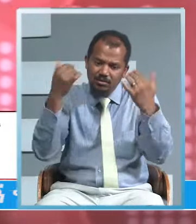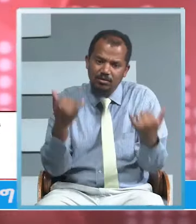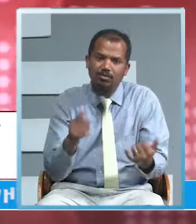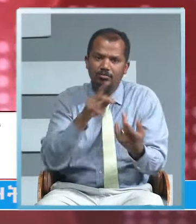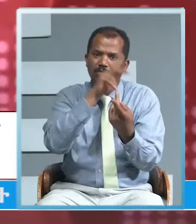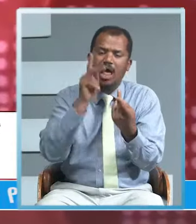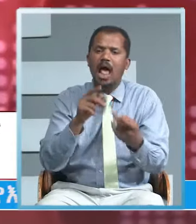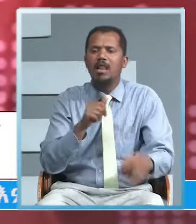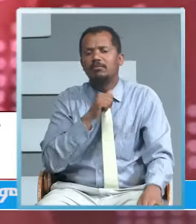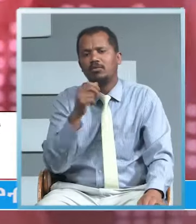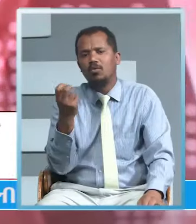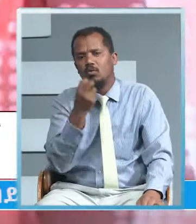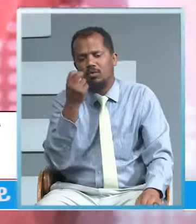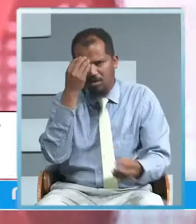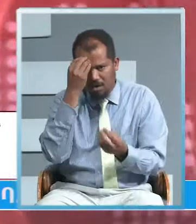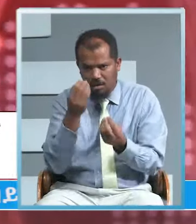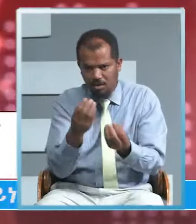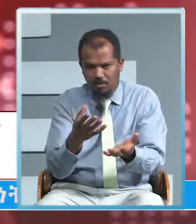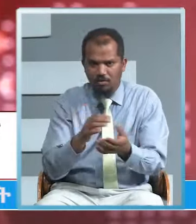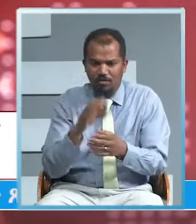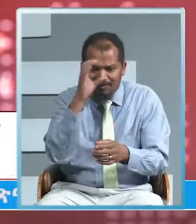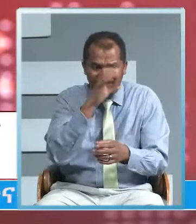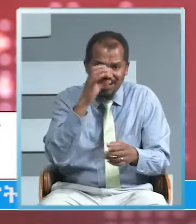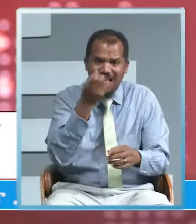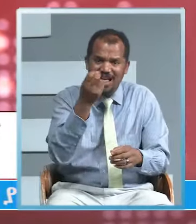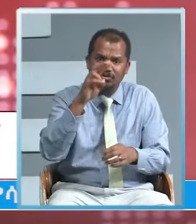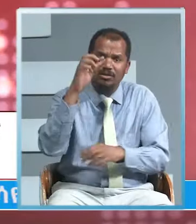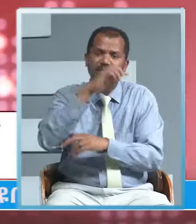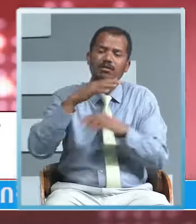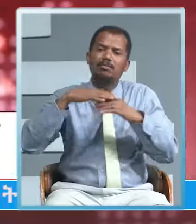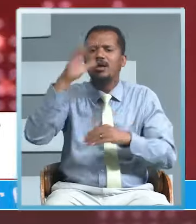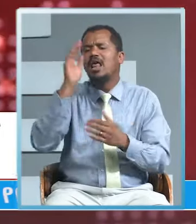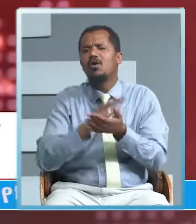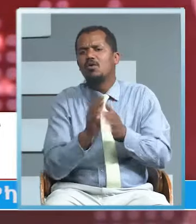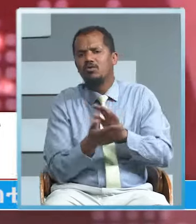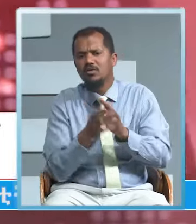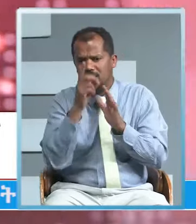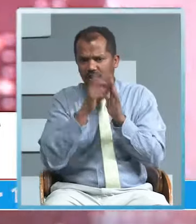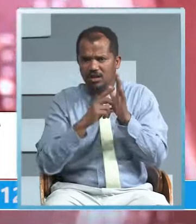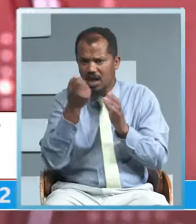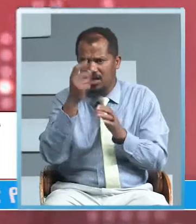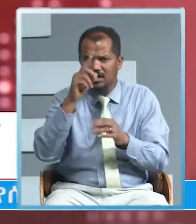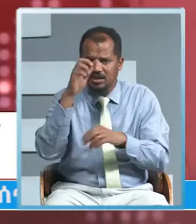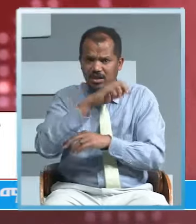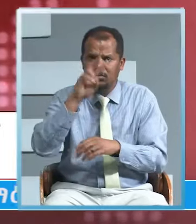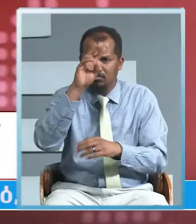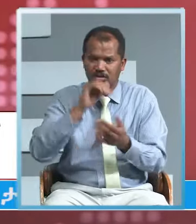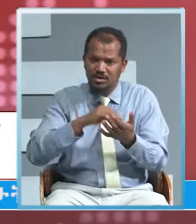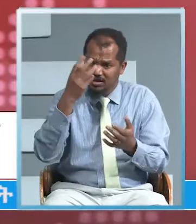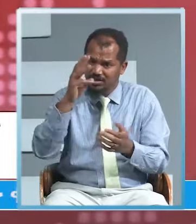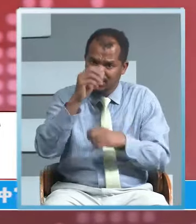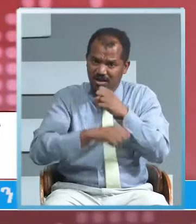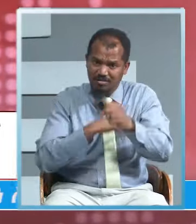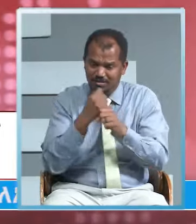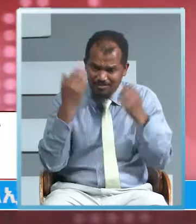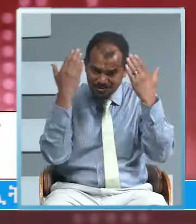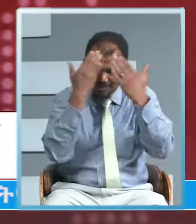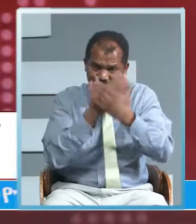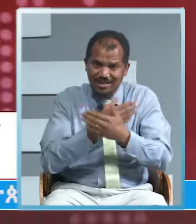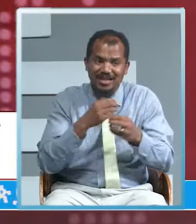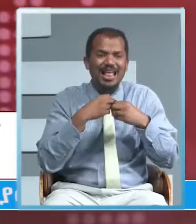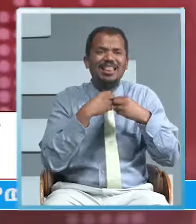እስካሁን አለመሳካቱን ወረዳው አስታወቀ። ፍለጋው ከ12 ቀናት በላይ ሆኖታል። የካቲት 11 ቀን 2016 ዓ.ም ምረት ምሽት